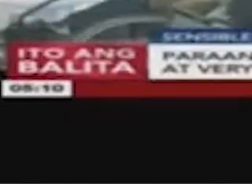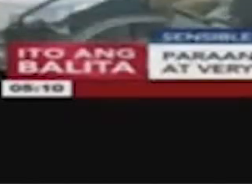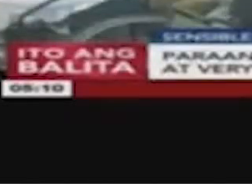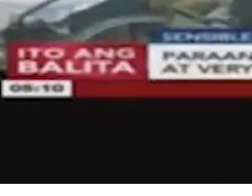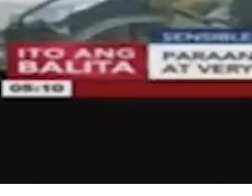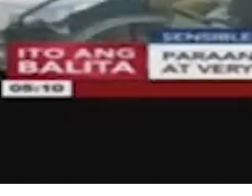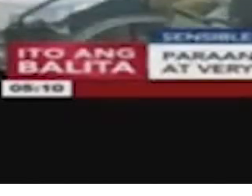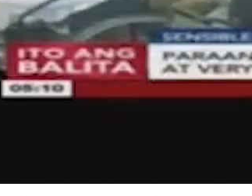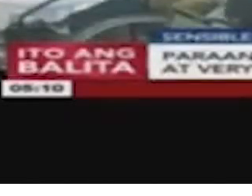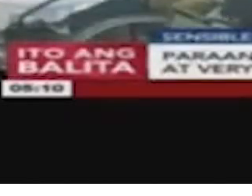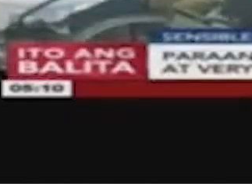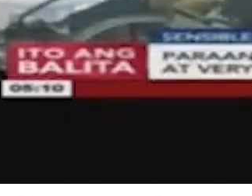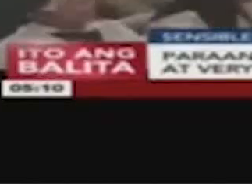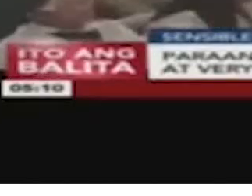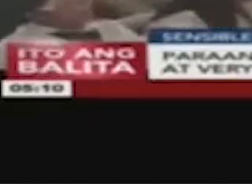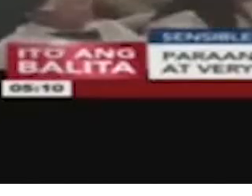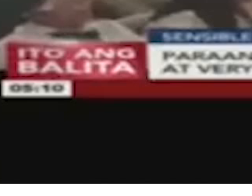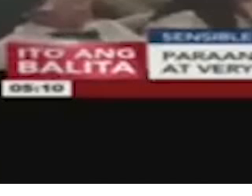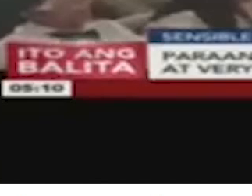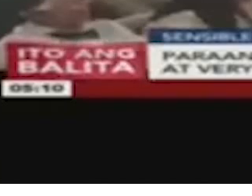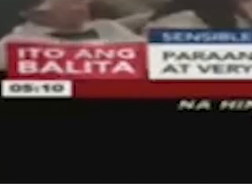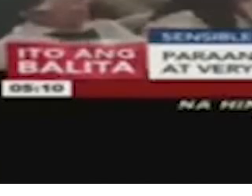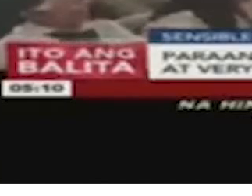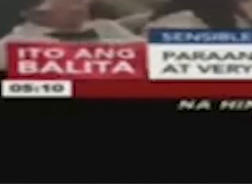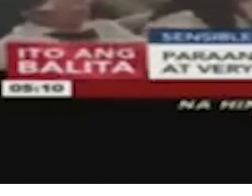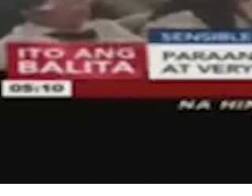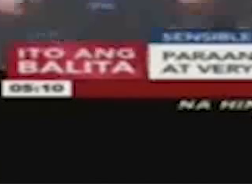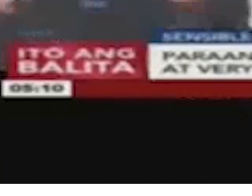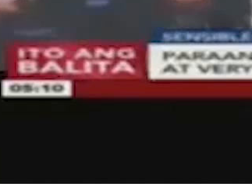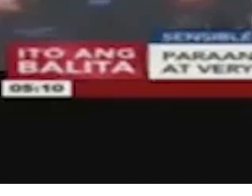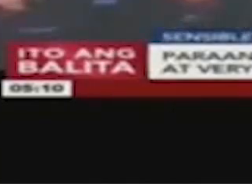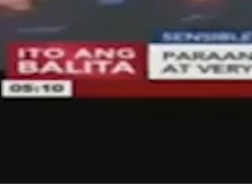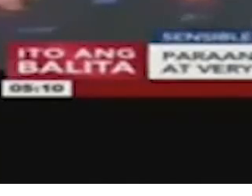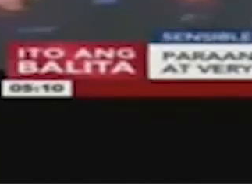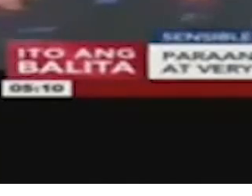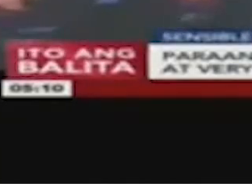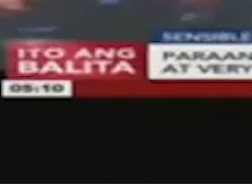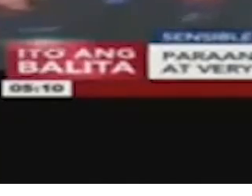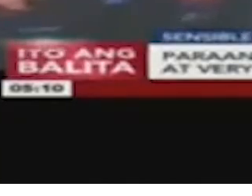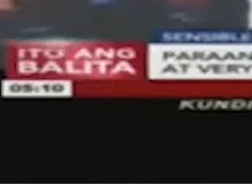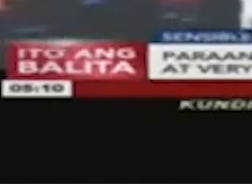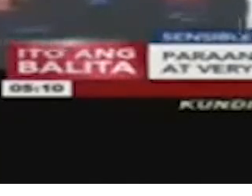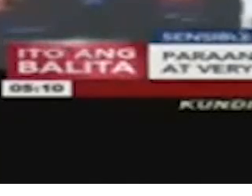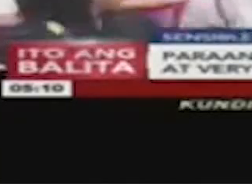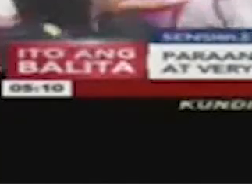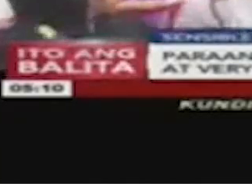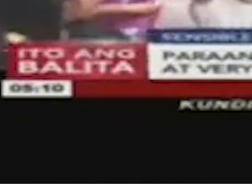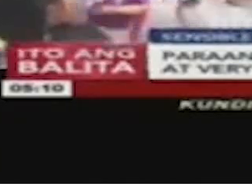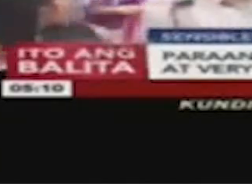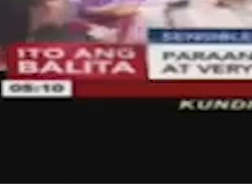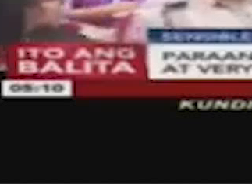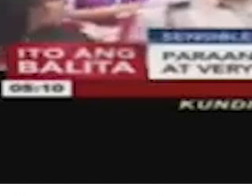niya. Napansin din niya na hindi lamang limitado sa Biblia ang aral ni Brother Eli, kundi eksakto